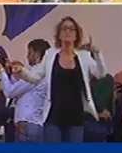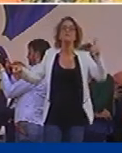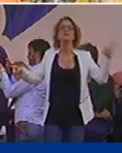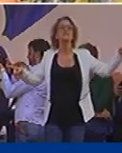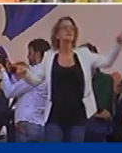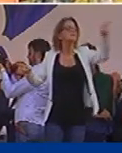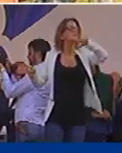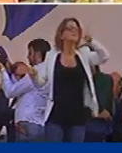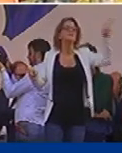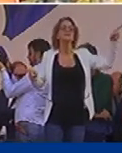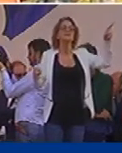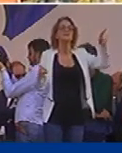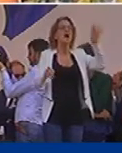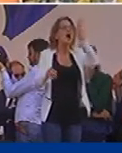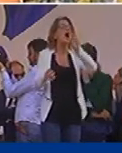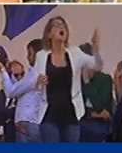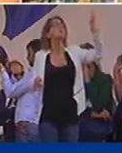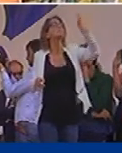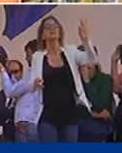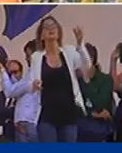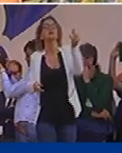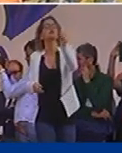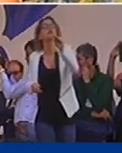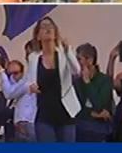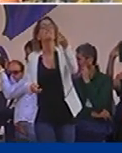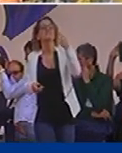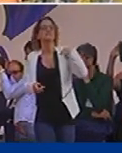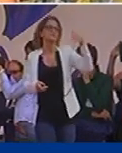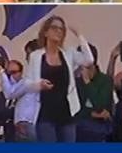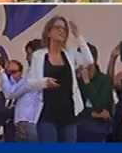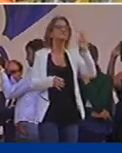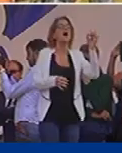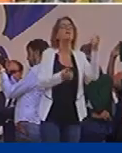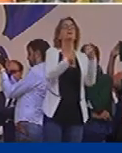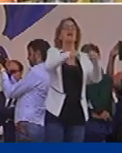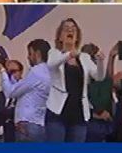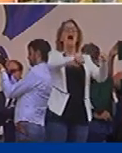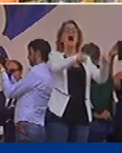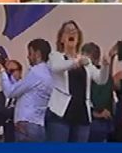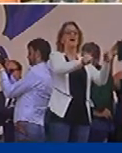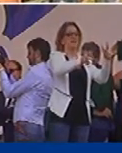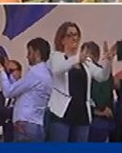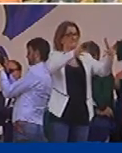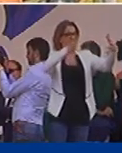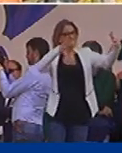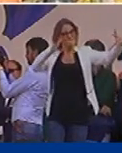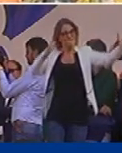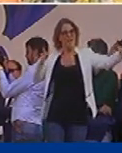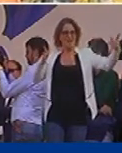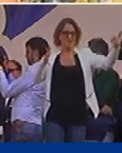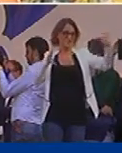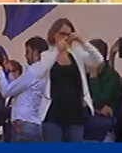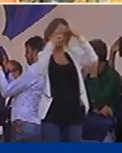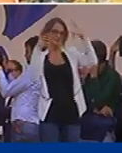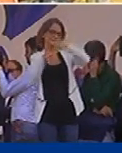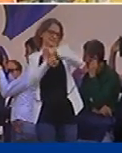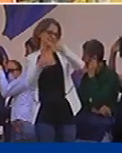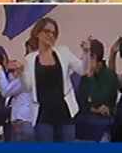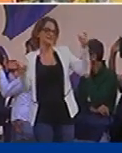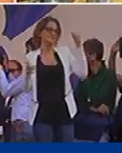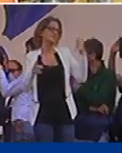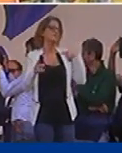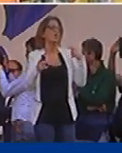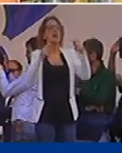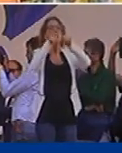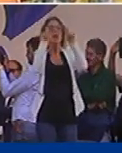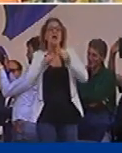possono infilare l'APE e io penso all'APE Car il più grande possibile. La Lega su questo farà battaglia